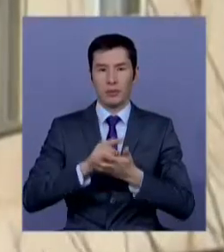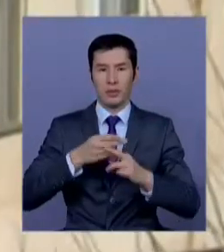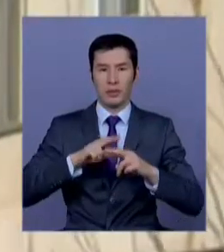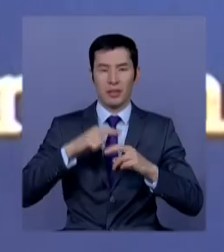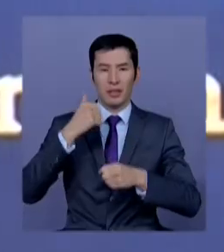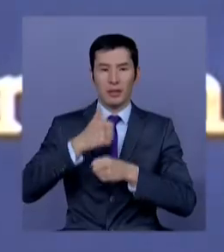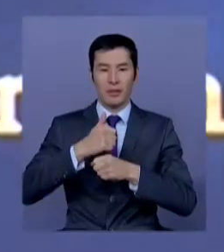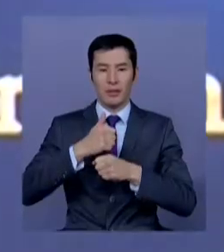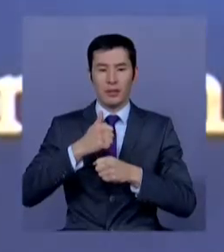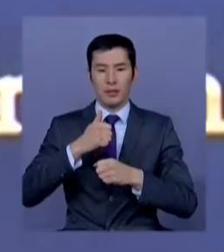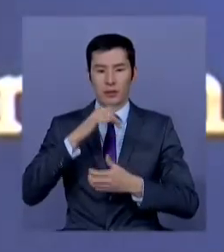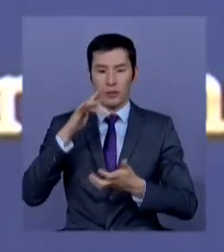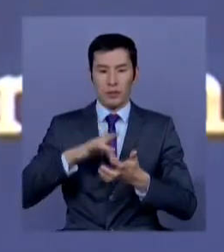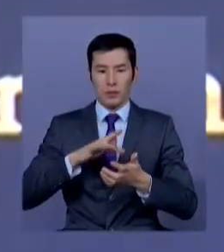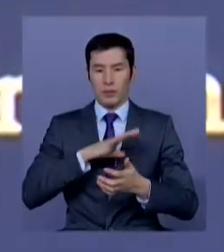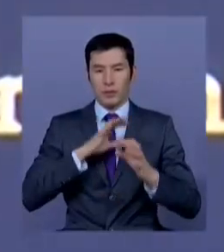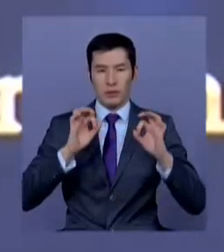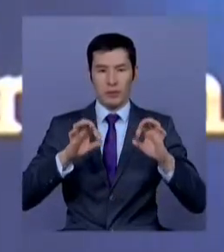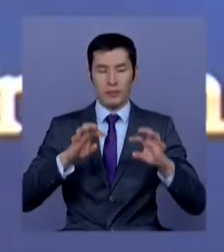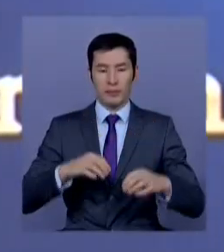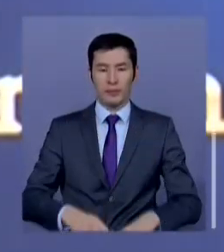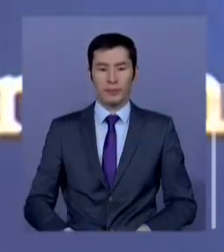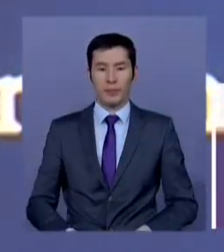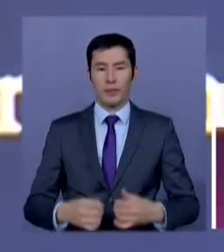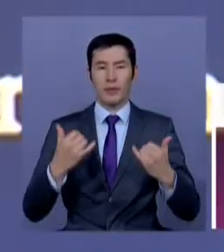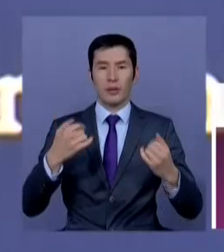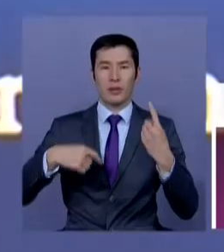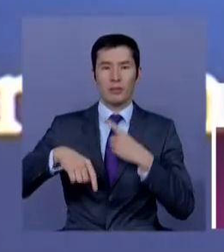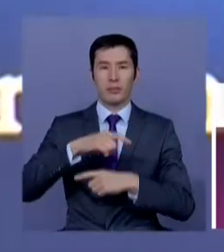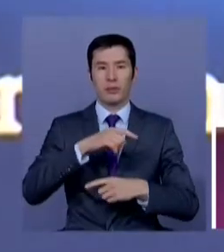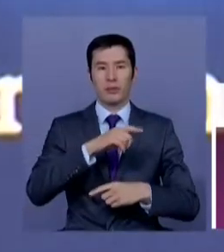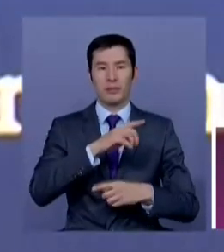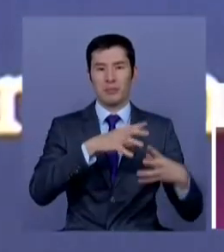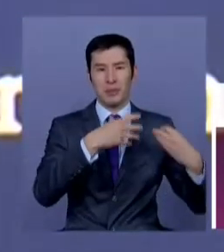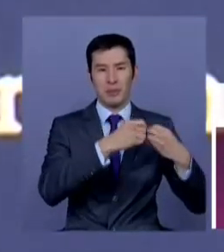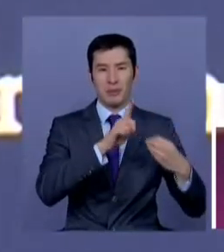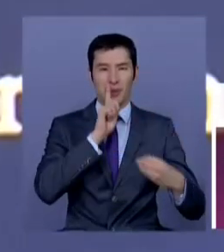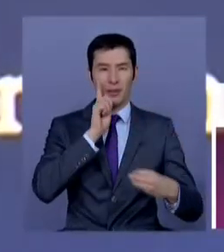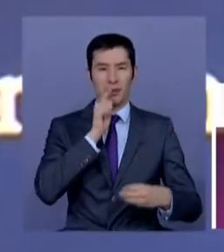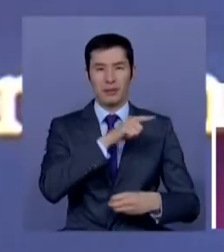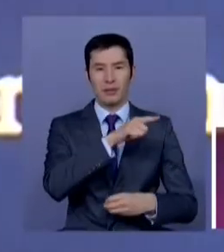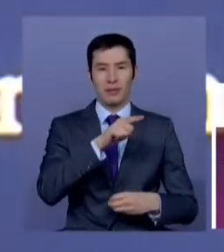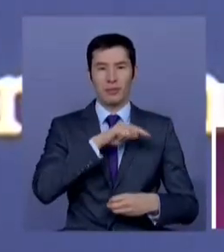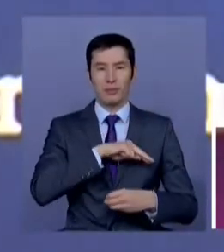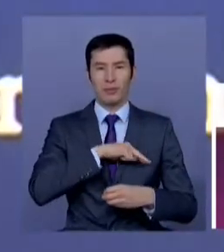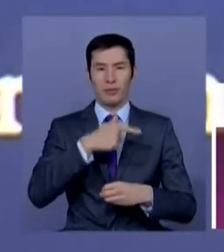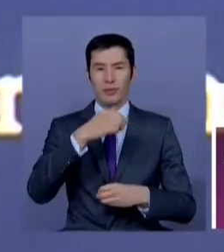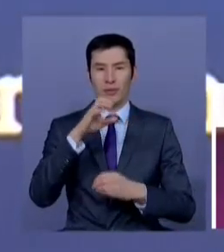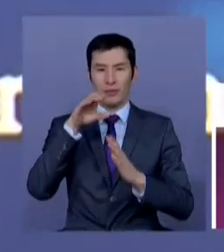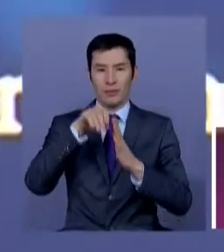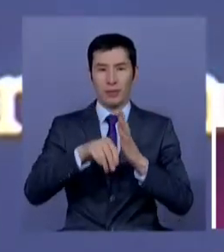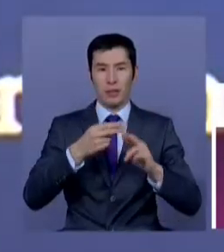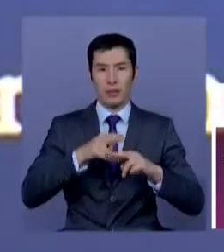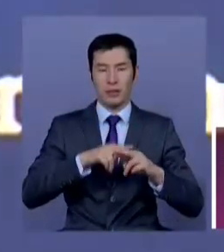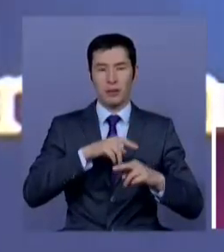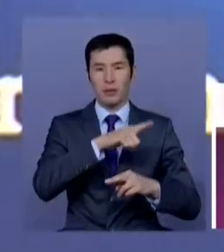жеткізді. Мы сегодня сейчас приняли все заявки. Біз бүгінге дейін барлық сұранымдарды қабылдадық. Жақын күндері